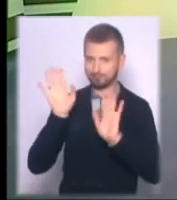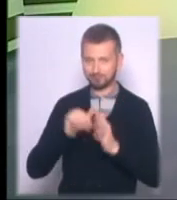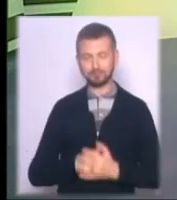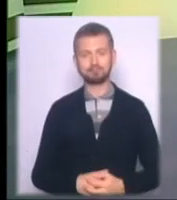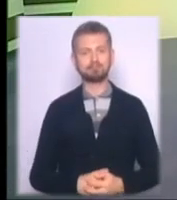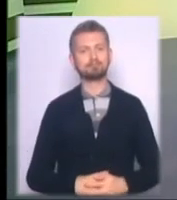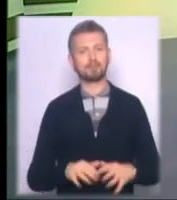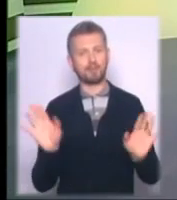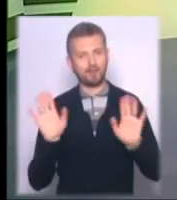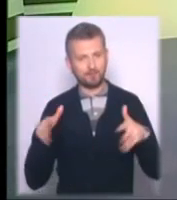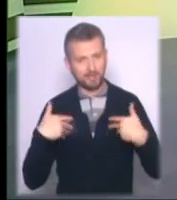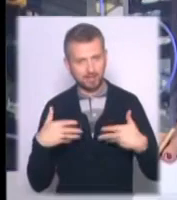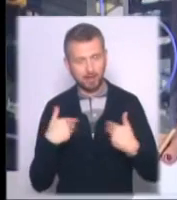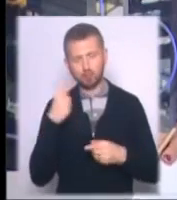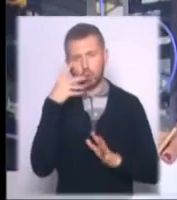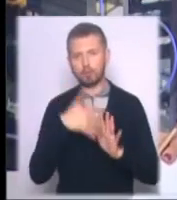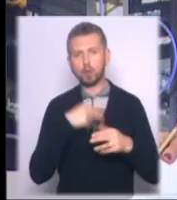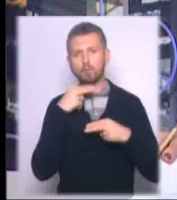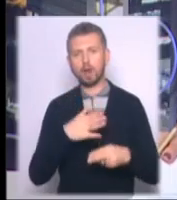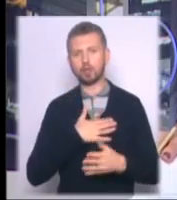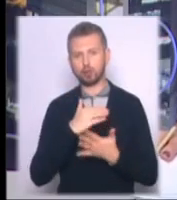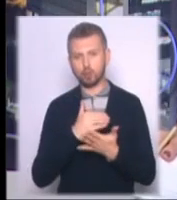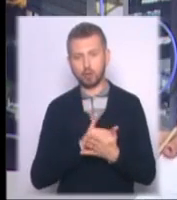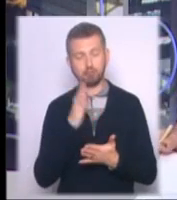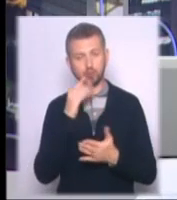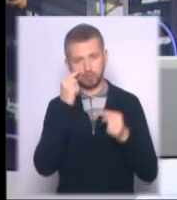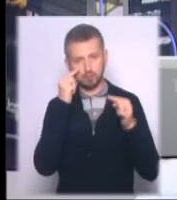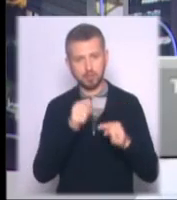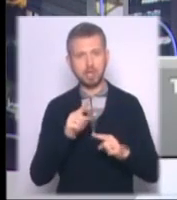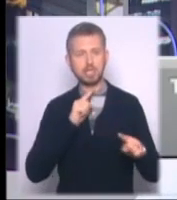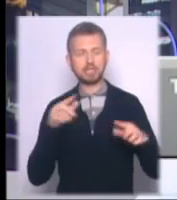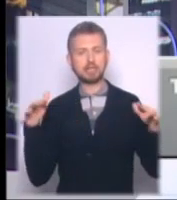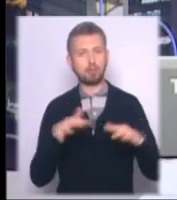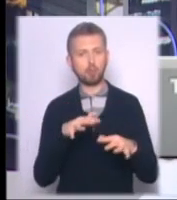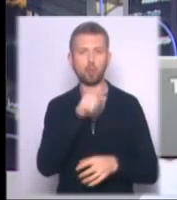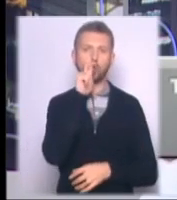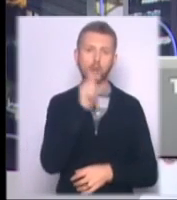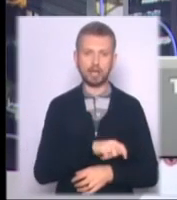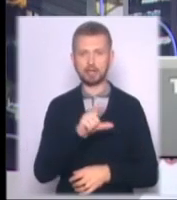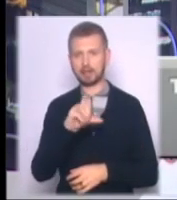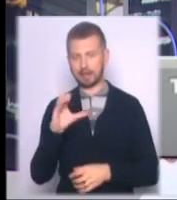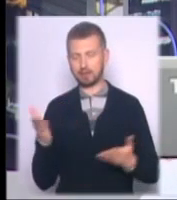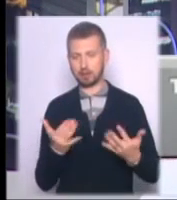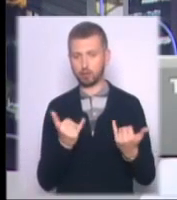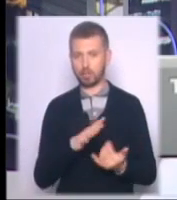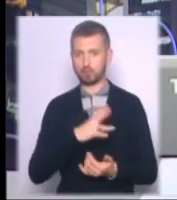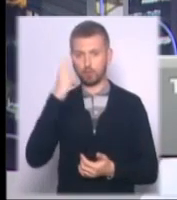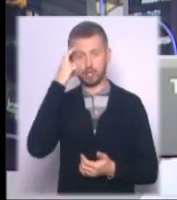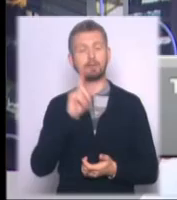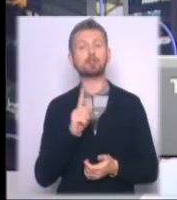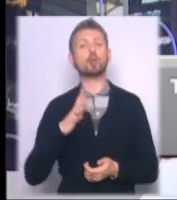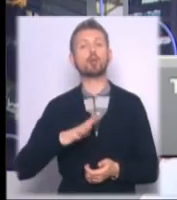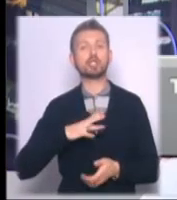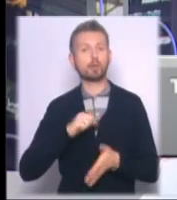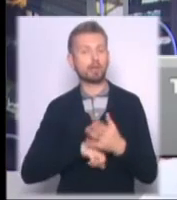Вітаю, Ростиславе. Зрозуміло, що увага нашої столиці буде прикута до саміту Україна-ЄС, який проходив сьогодні у Києві. Чого очікували від